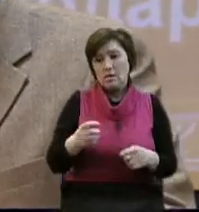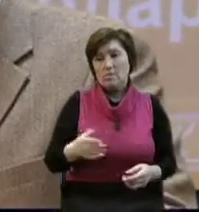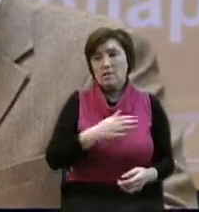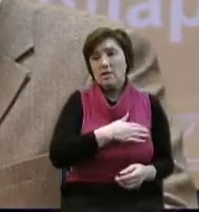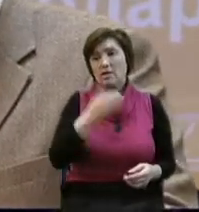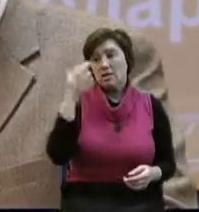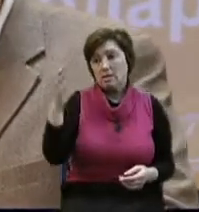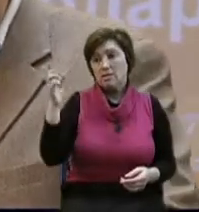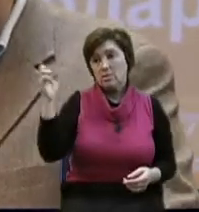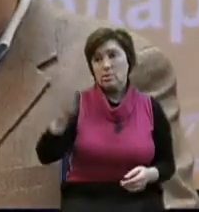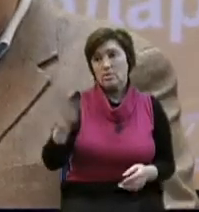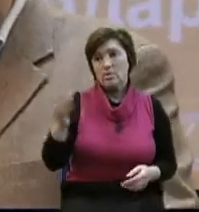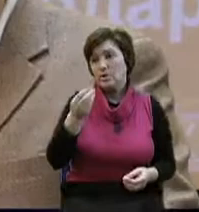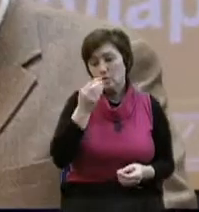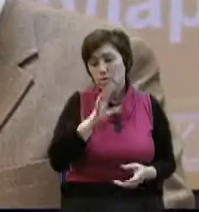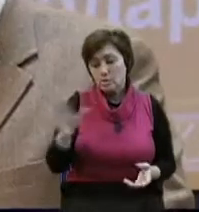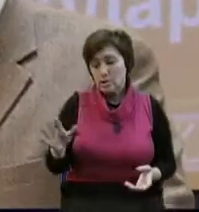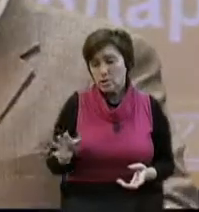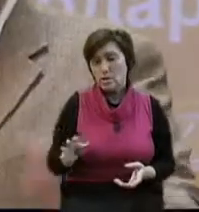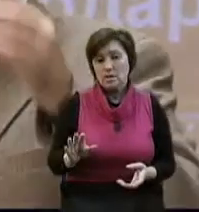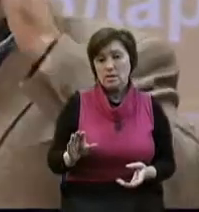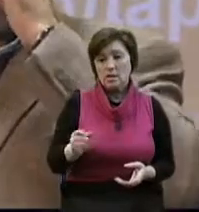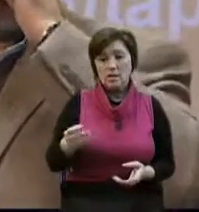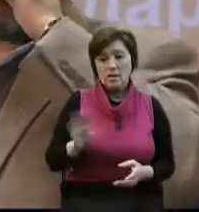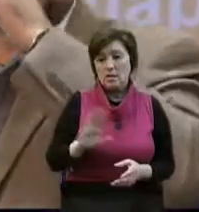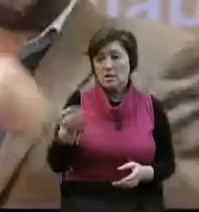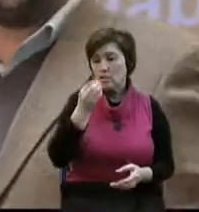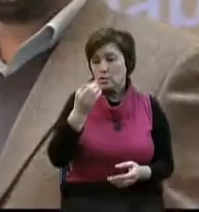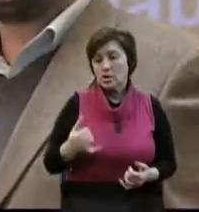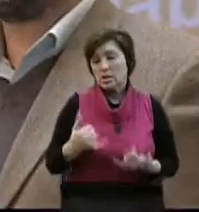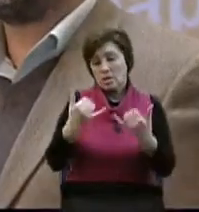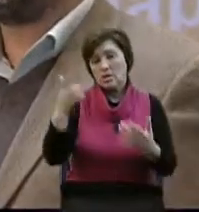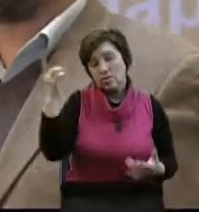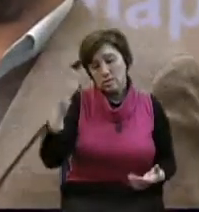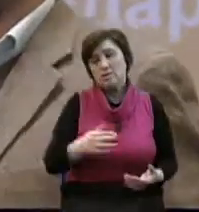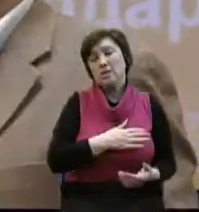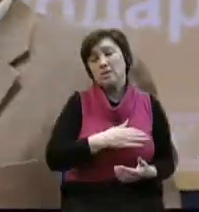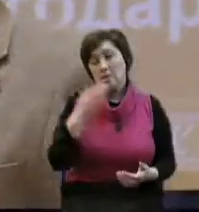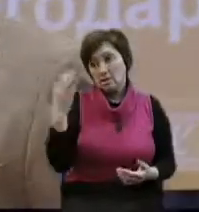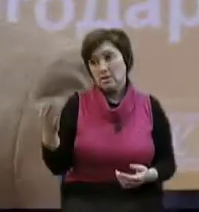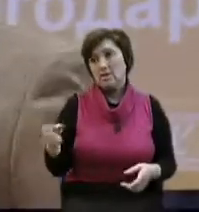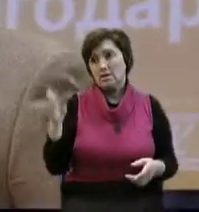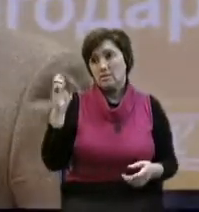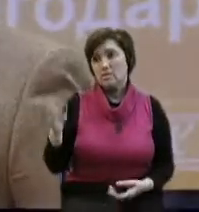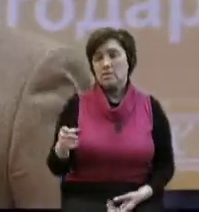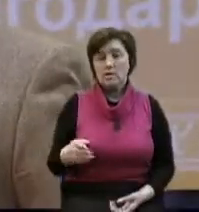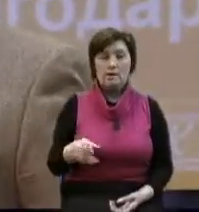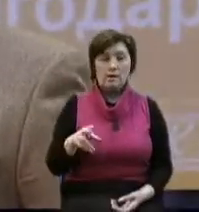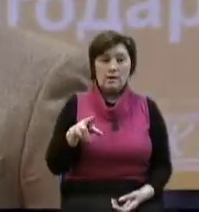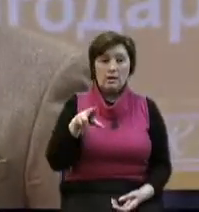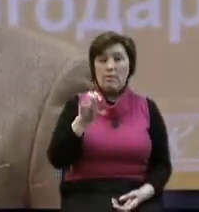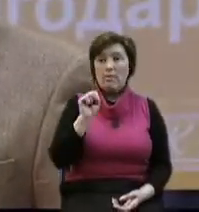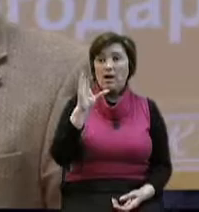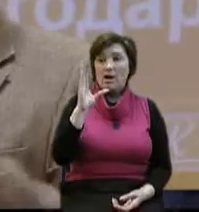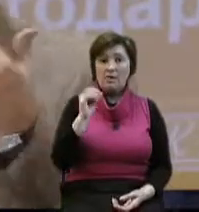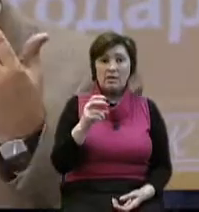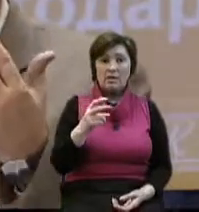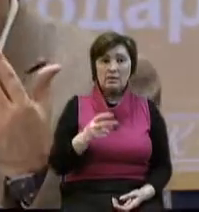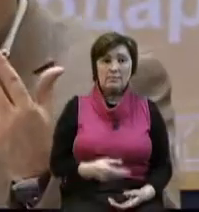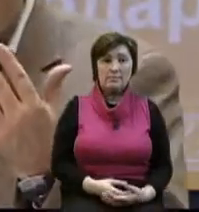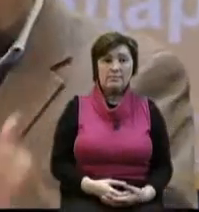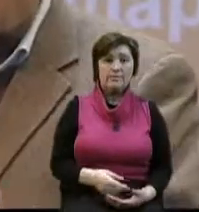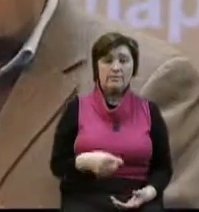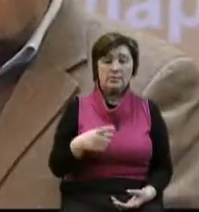ест, и благодарит Бога». То есть апостол Павел здесь выводит такое правило статуса